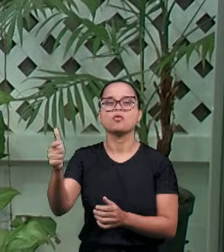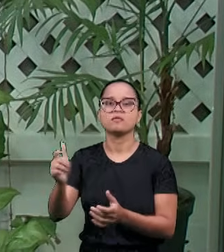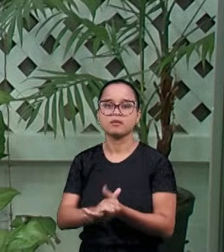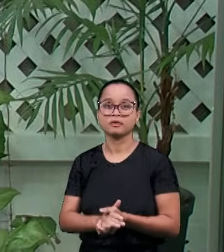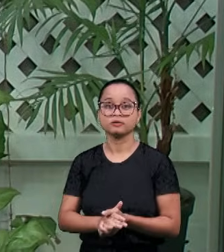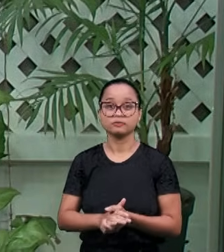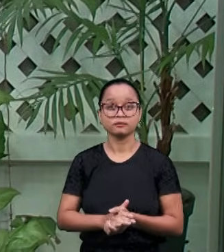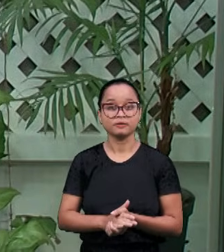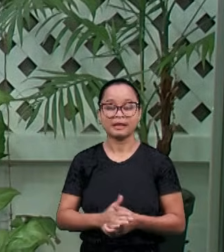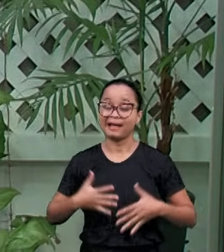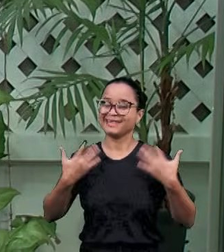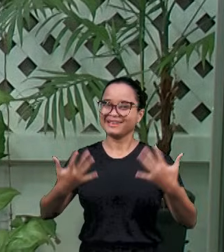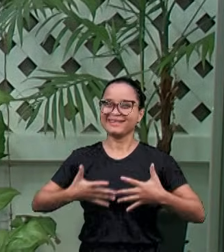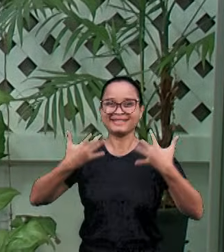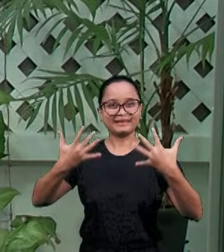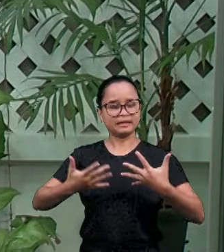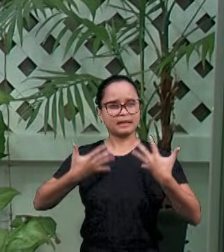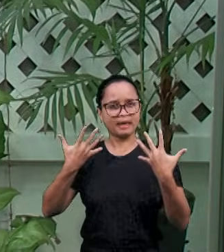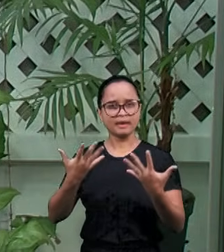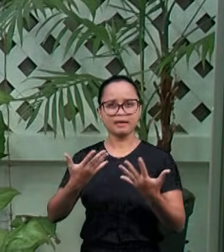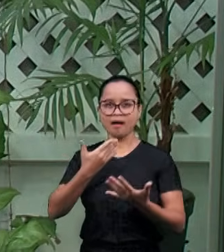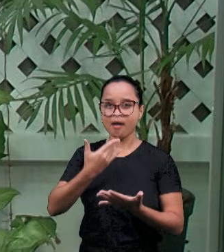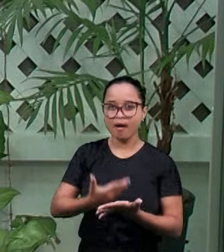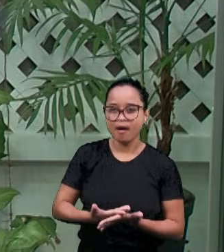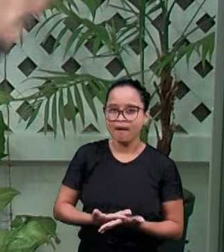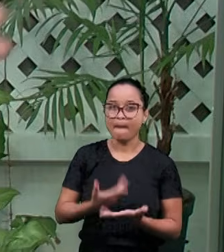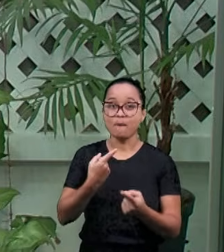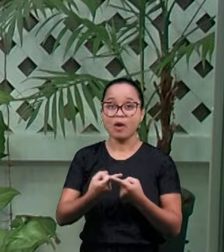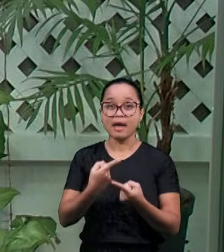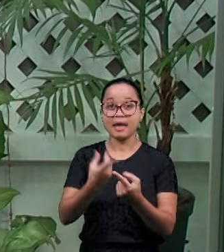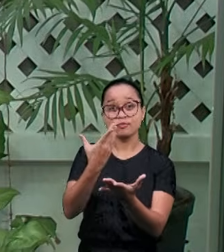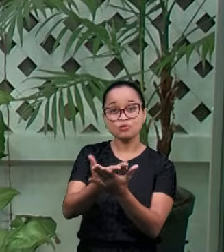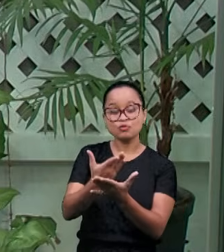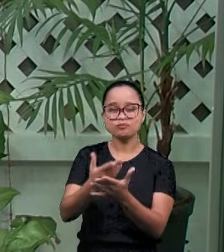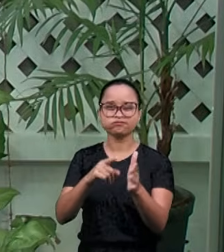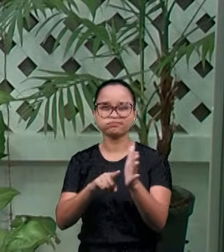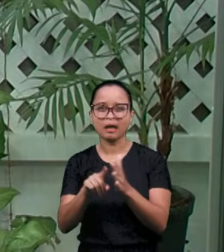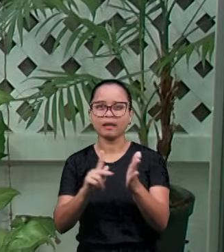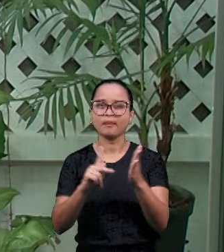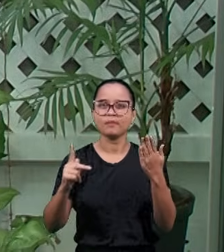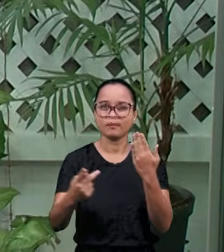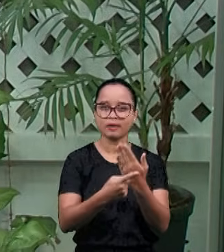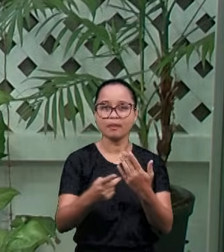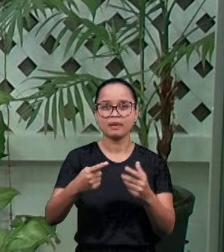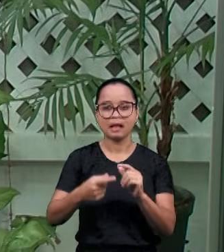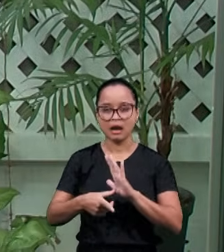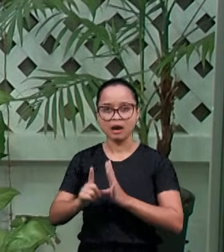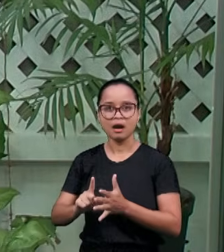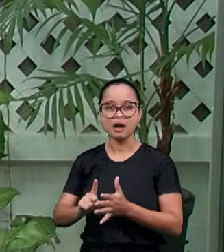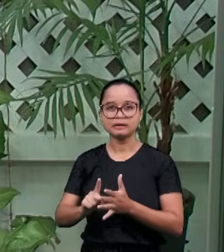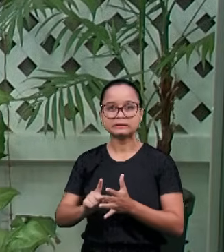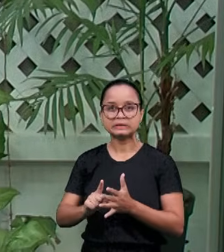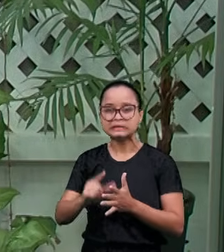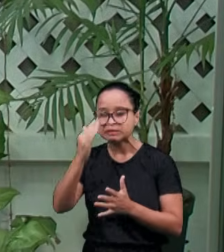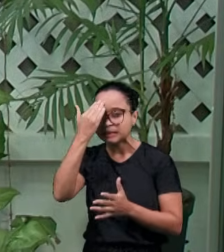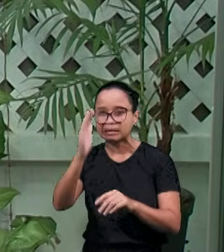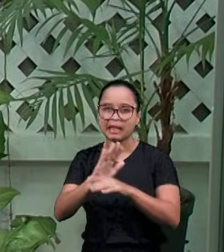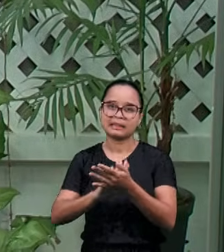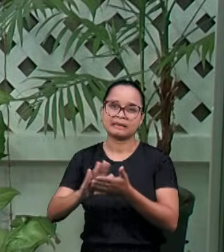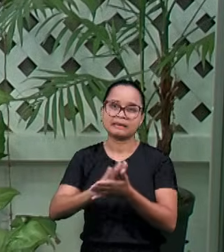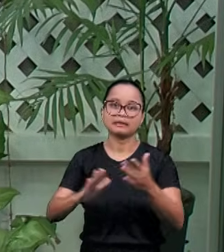enthousiasmés, émerveillés avec l'étude des paraboles. Ceux qui n'ont jamais compris sont en train de comprendre.